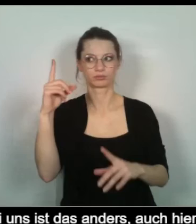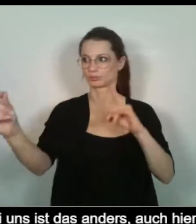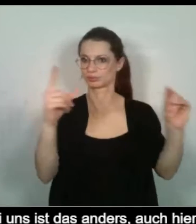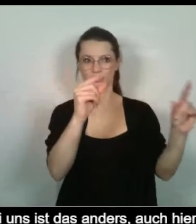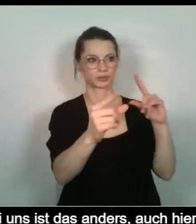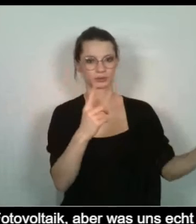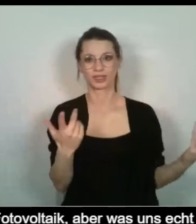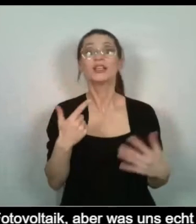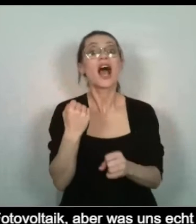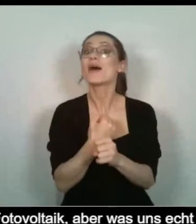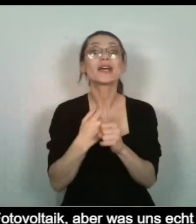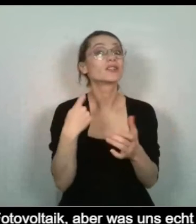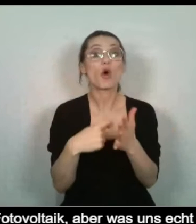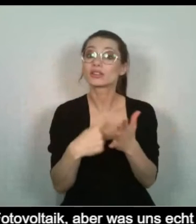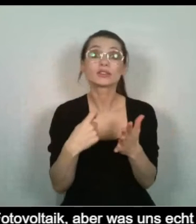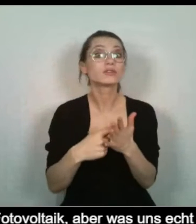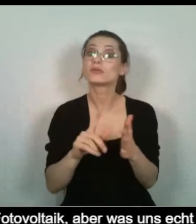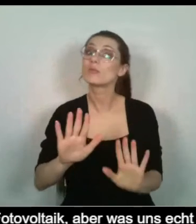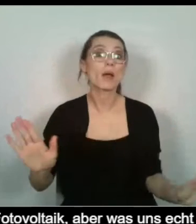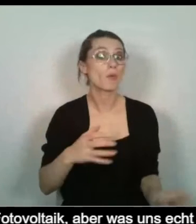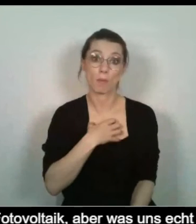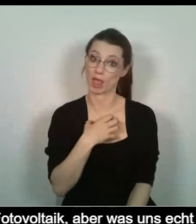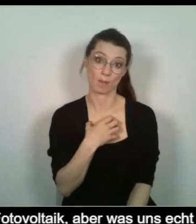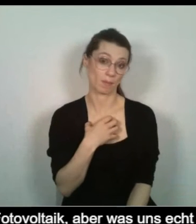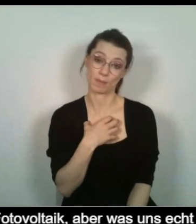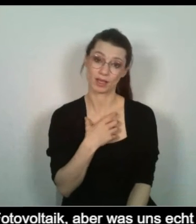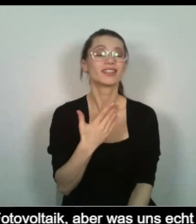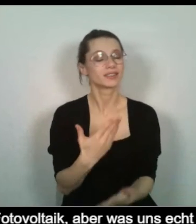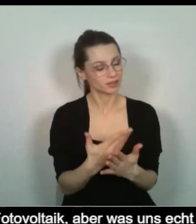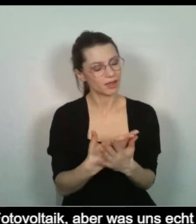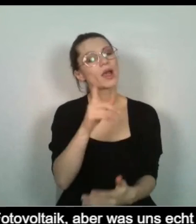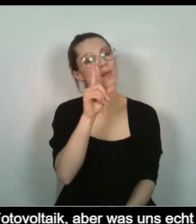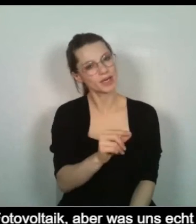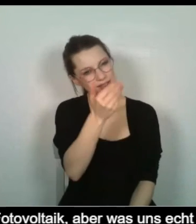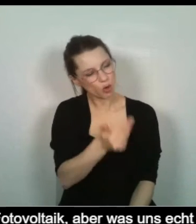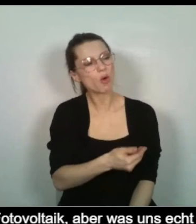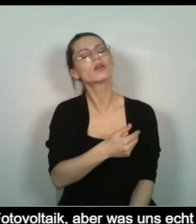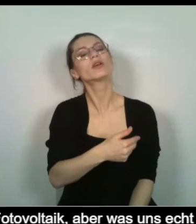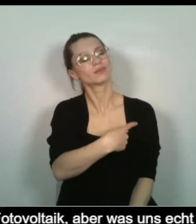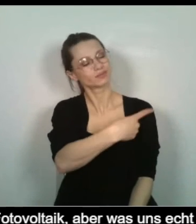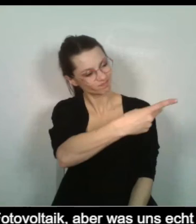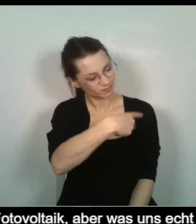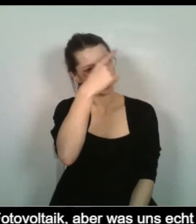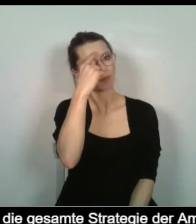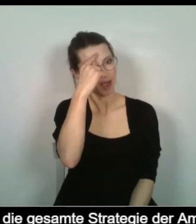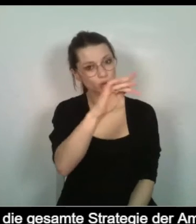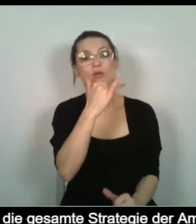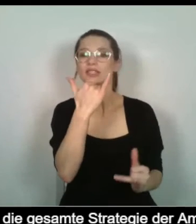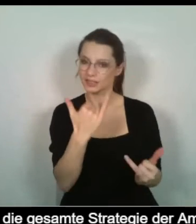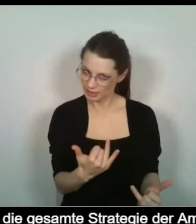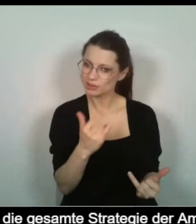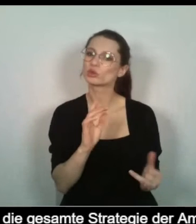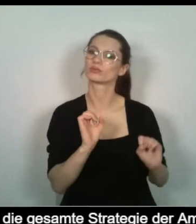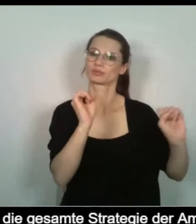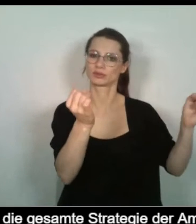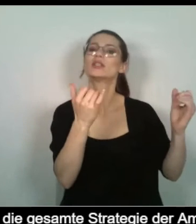Generalersatzlohngeber durch den Staat zu haben. Was kann man machen? Ein bisschen wundert mich, das sage ich ganz ehrlich, dass die